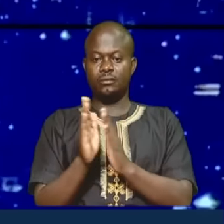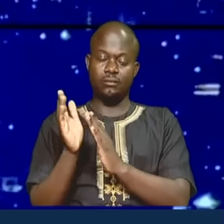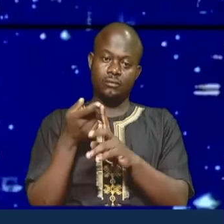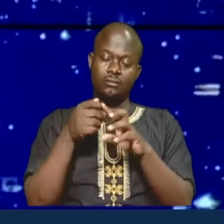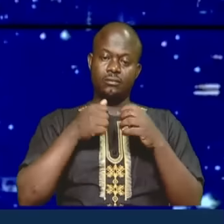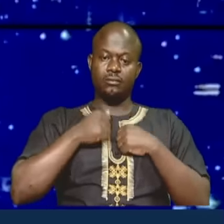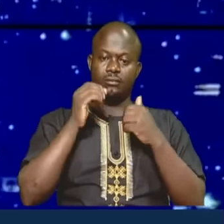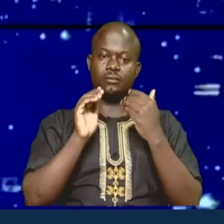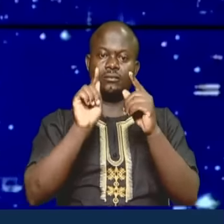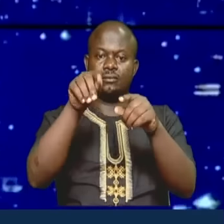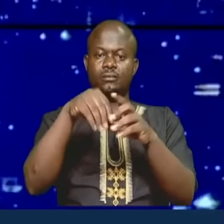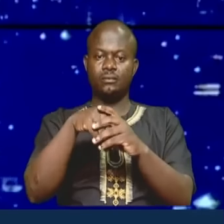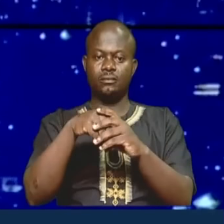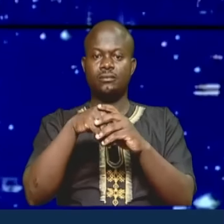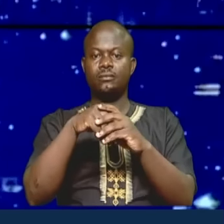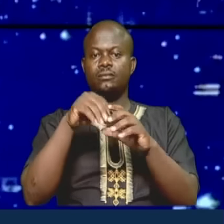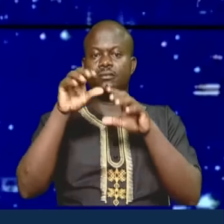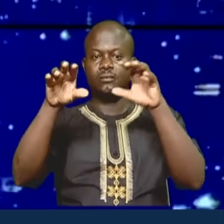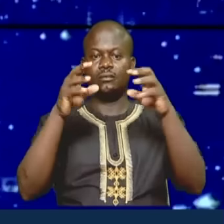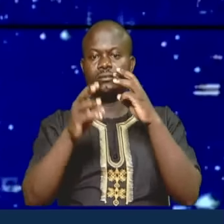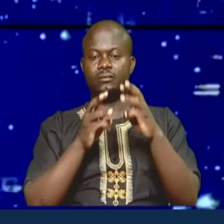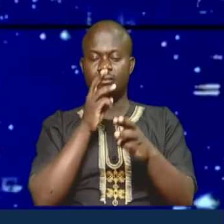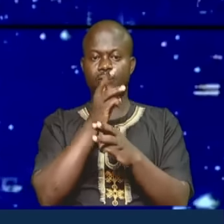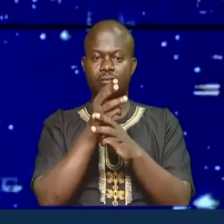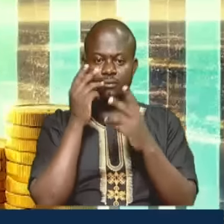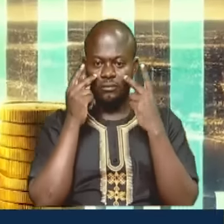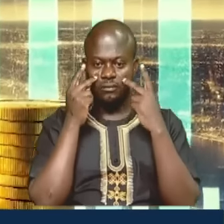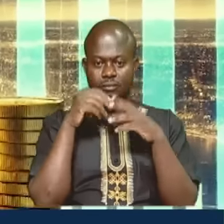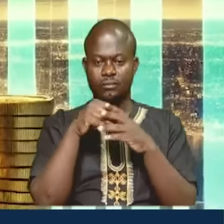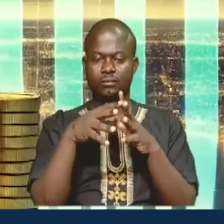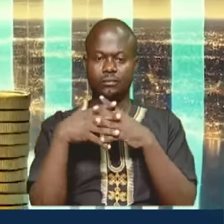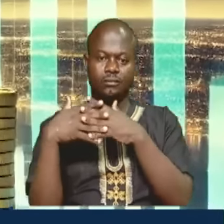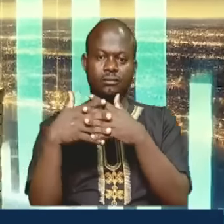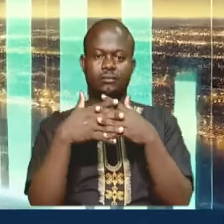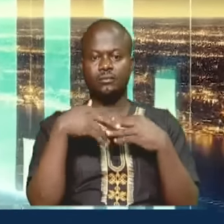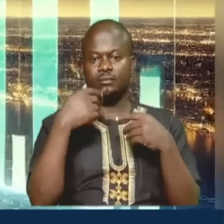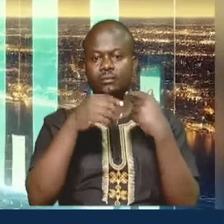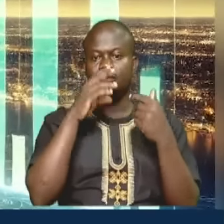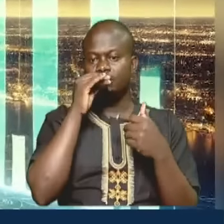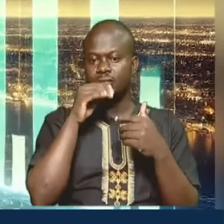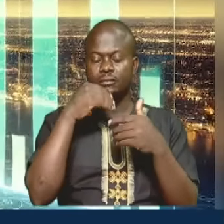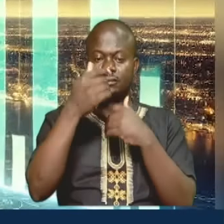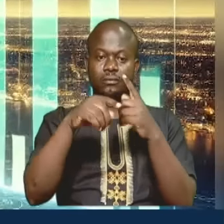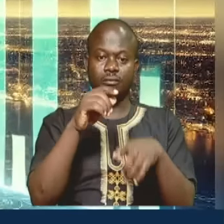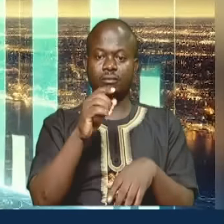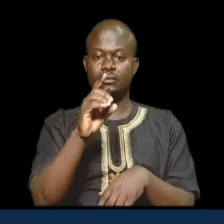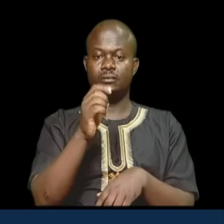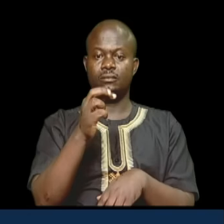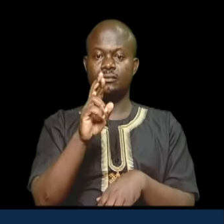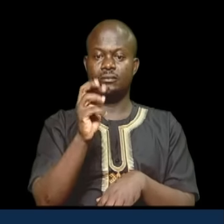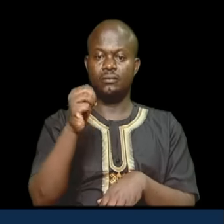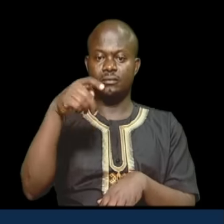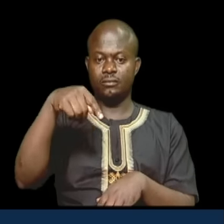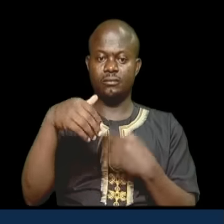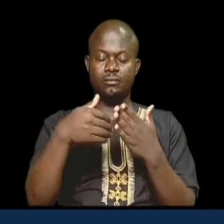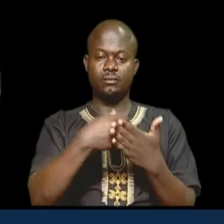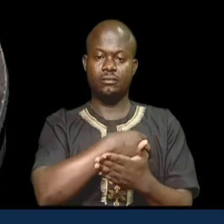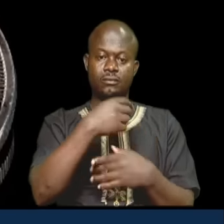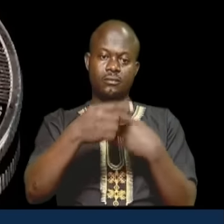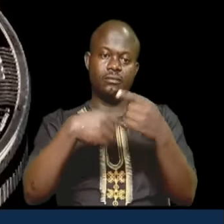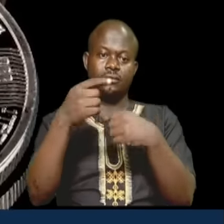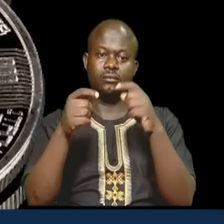Rwanda tukerekeza hirya no hino ku isi reka turebe muri Amerika bikomeze kwavugwa nyuma y'insinzi ya Donald Trump nuko ubukungu bukomeje